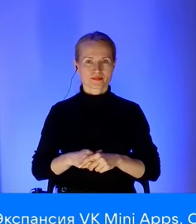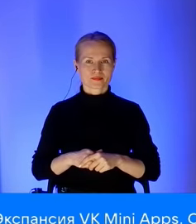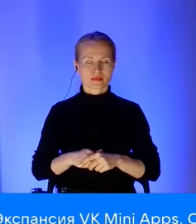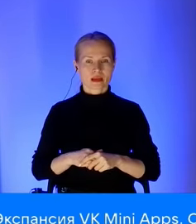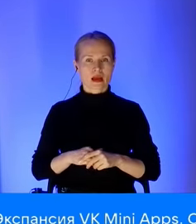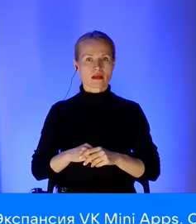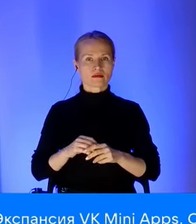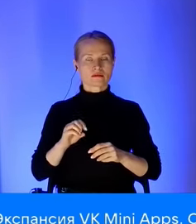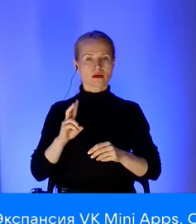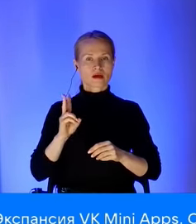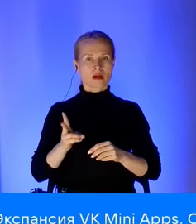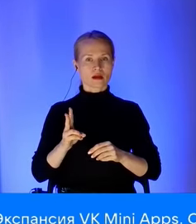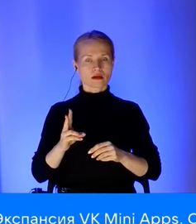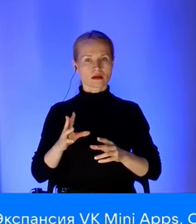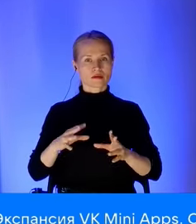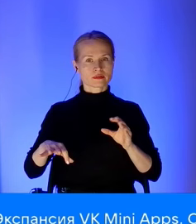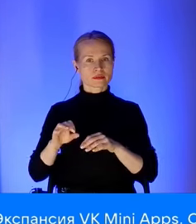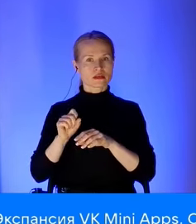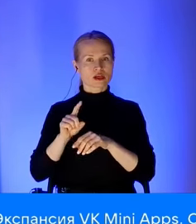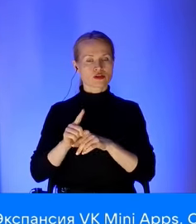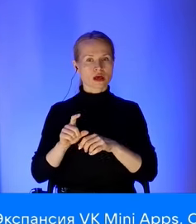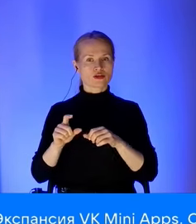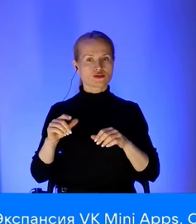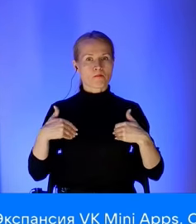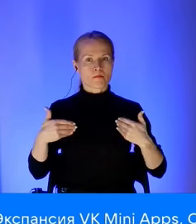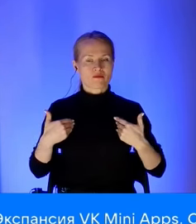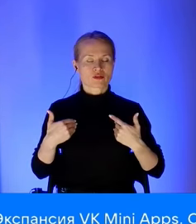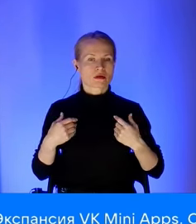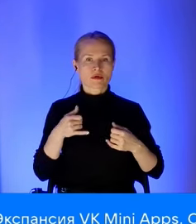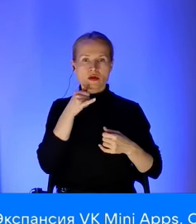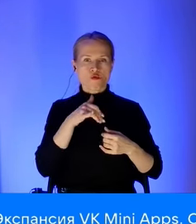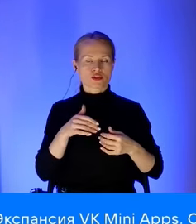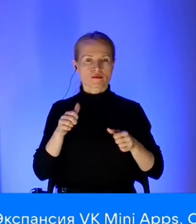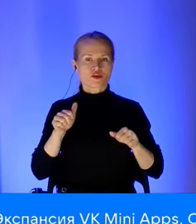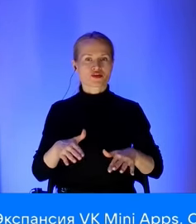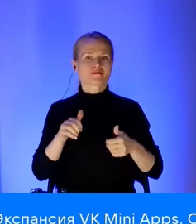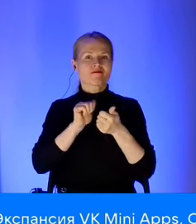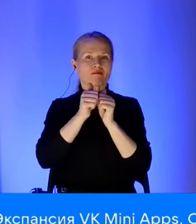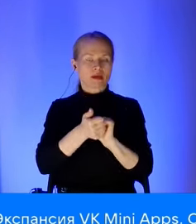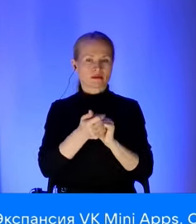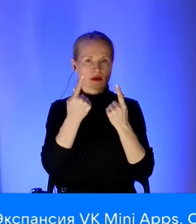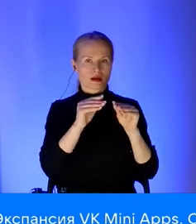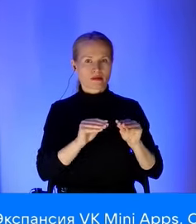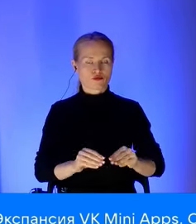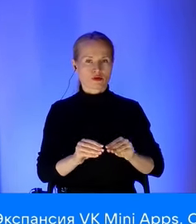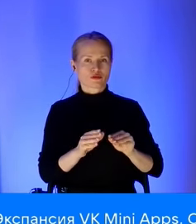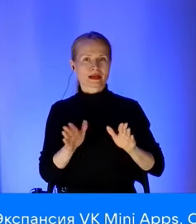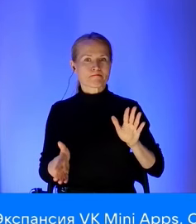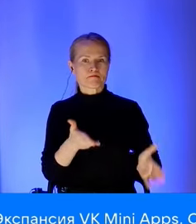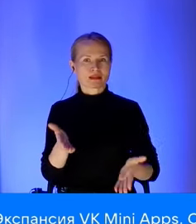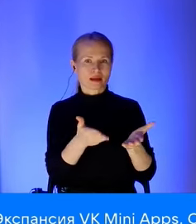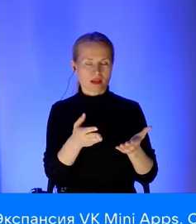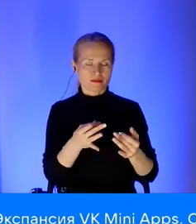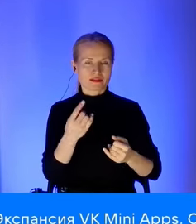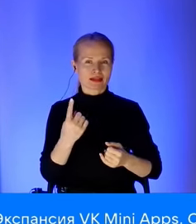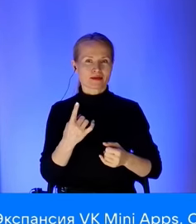Но поскольку все задачи перформанса мы не можем решить за разработчиков, нам нужно их как-то к этому толкать. Одним